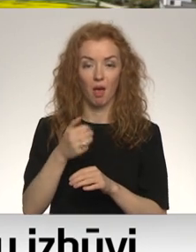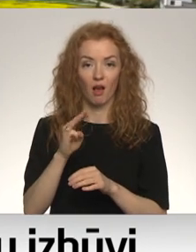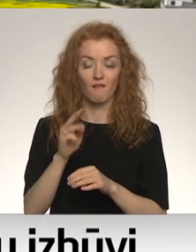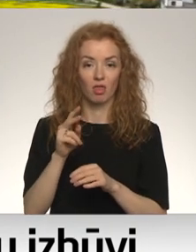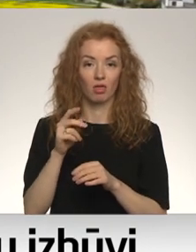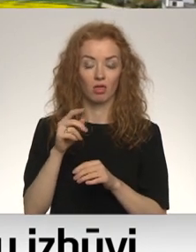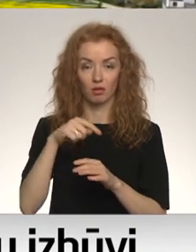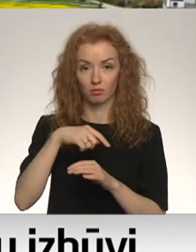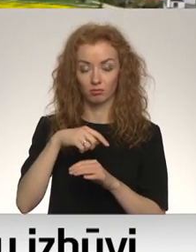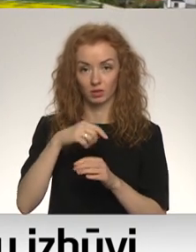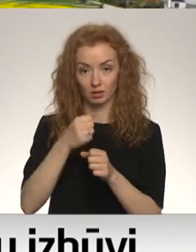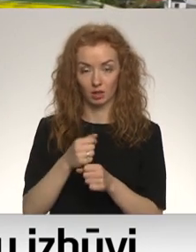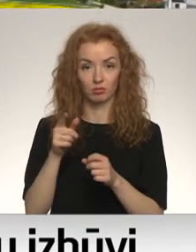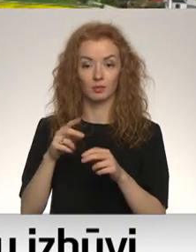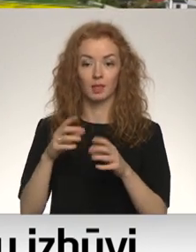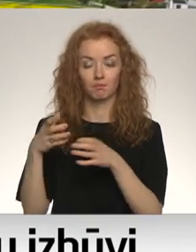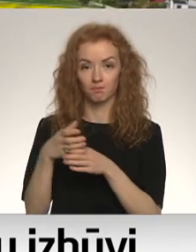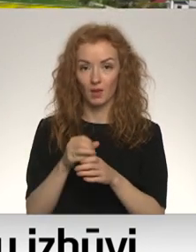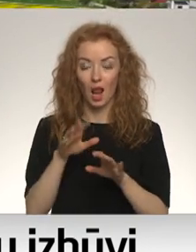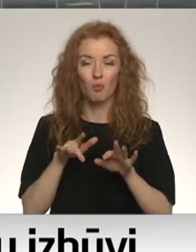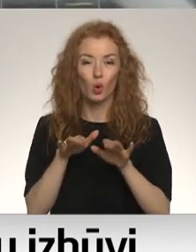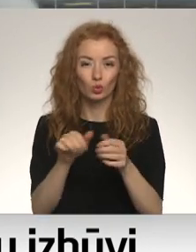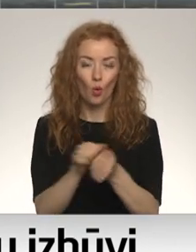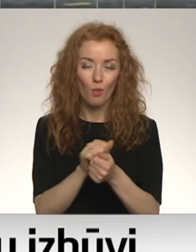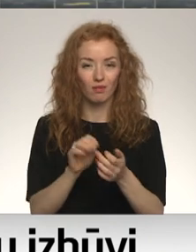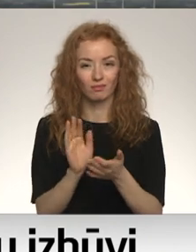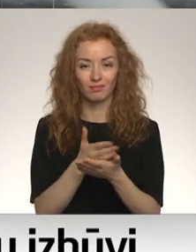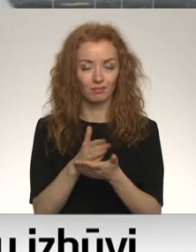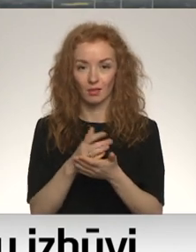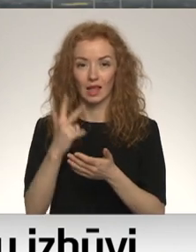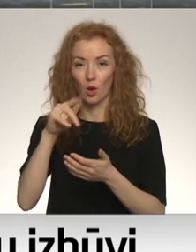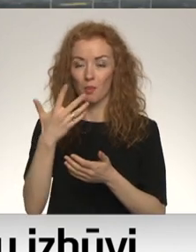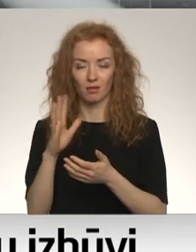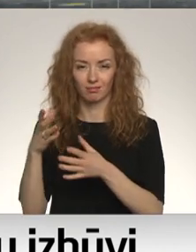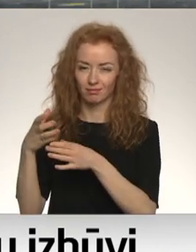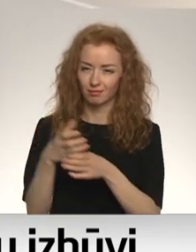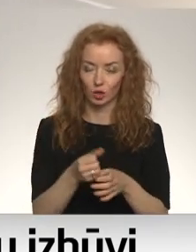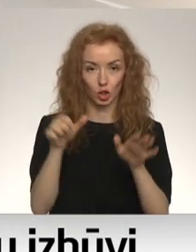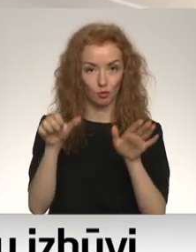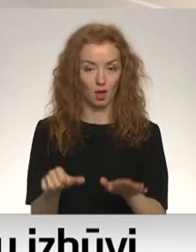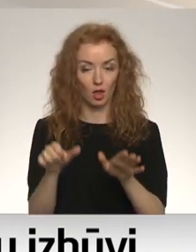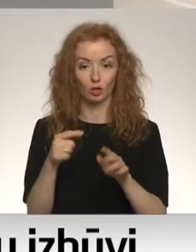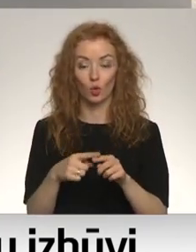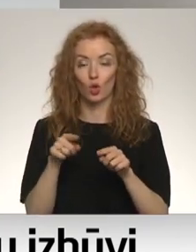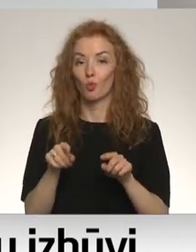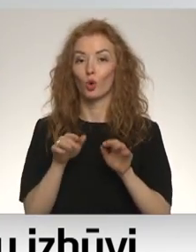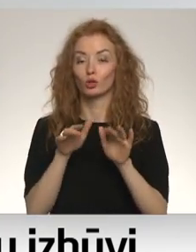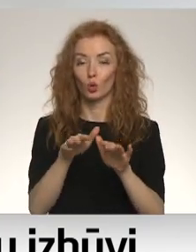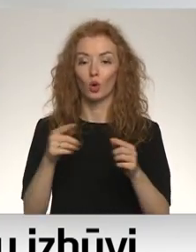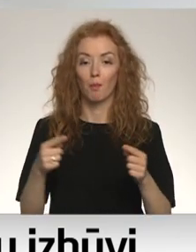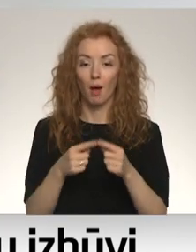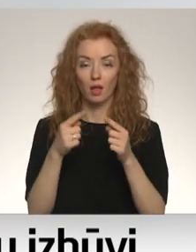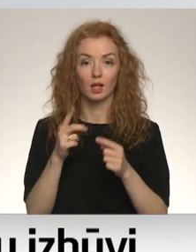procedūras optimizēšanu, samazinot procedūras ilgumu no vairākiem gadiem līdz 6 mēnešiem. Procedūrā ir paredzēts,